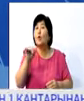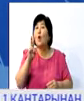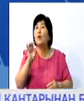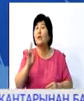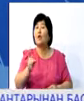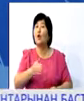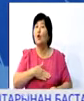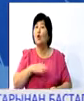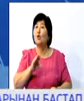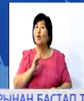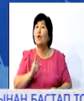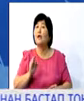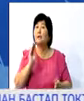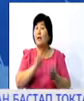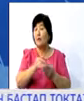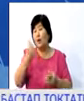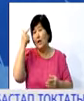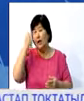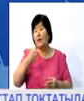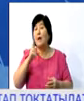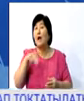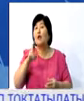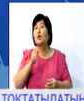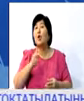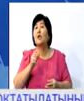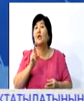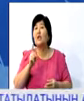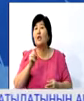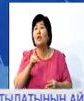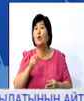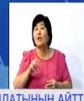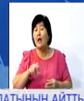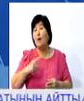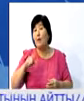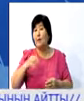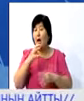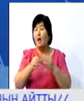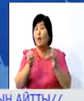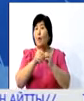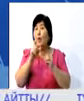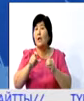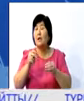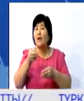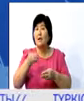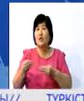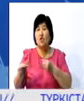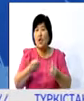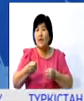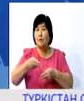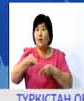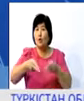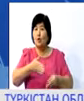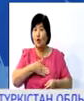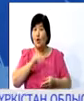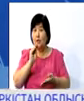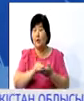салынды. Күрделі отаны ұлттық ғылыми кардиохирургия орталығының мамандары жасады. Әлемде 10 адамға жасанды жүрек салынған,